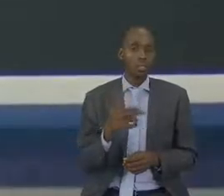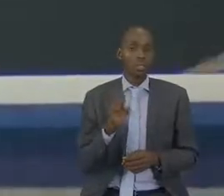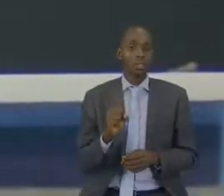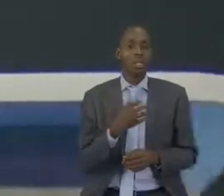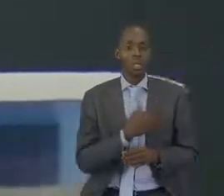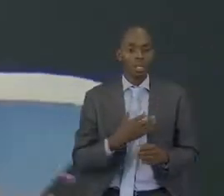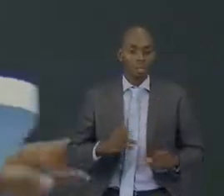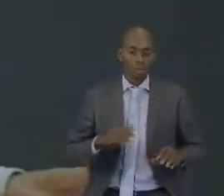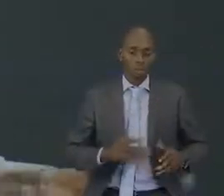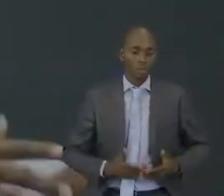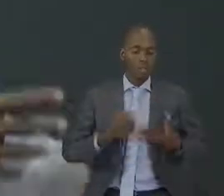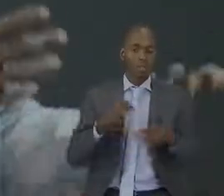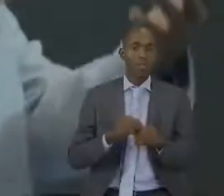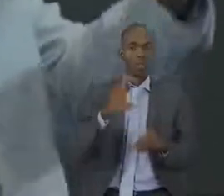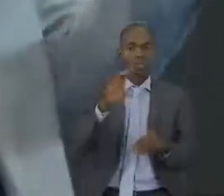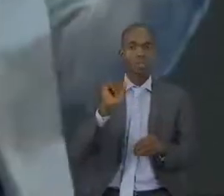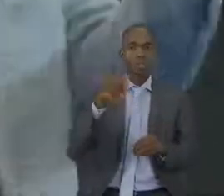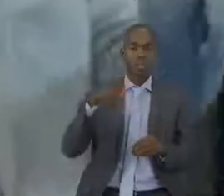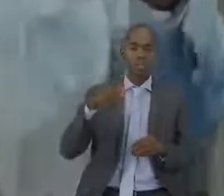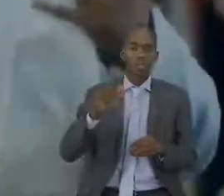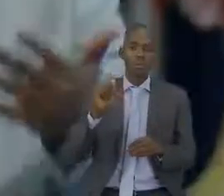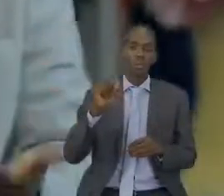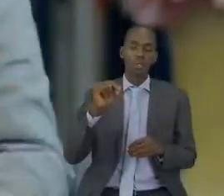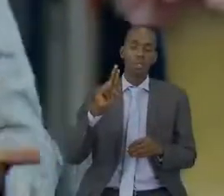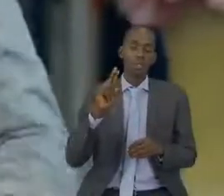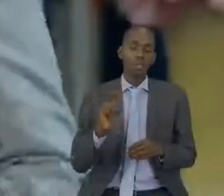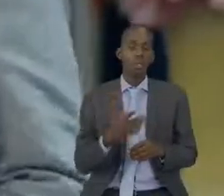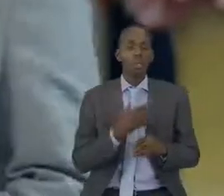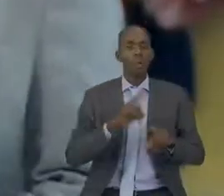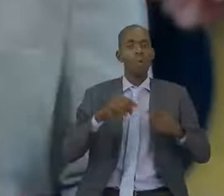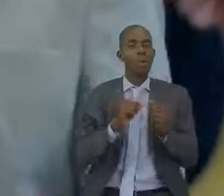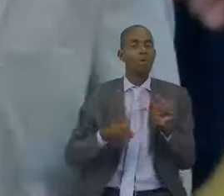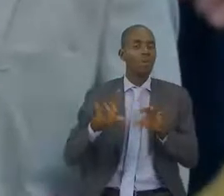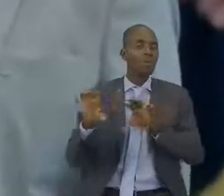et il allait partout faisant du bien, Dieu est descendu.